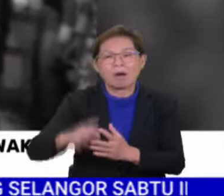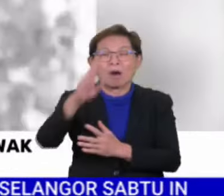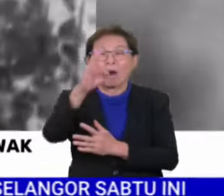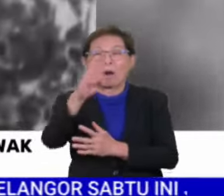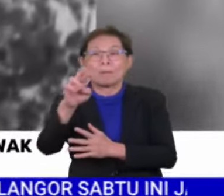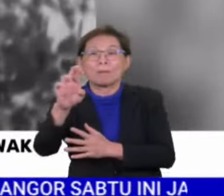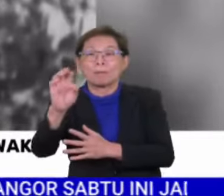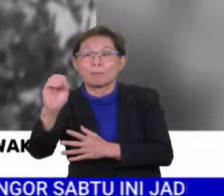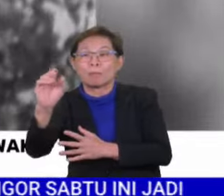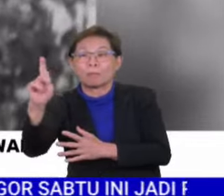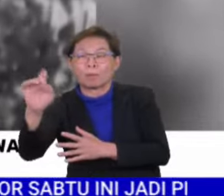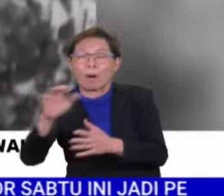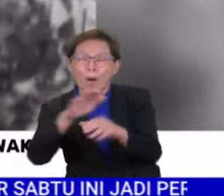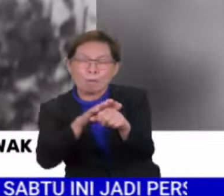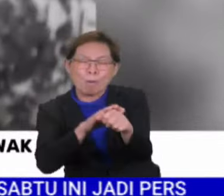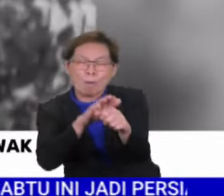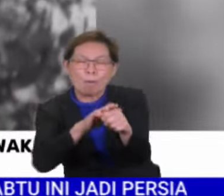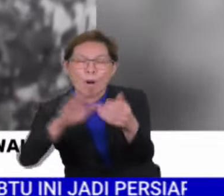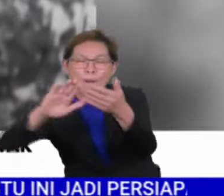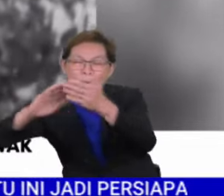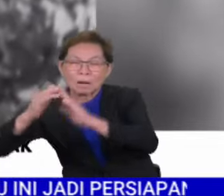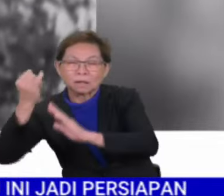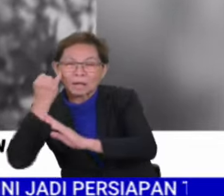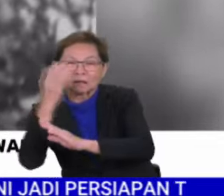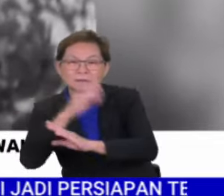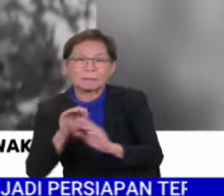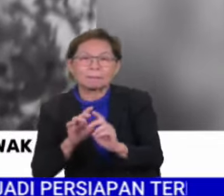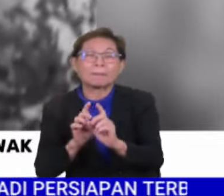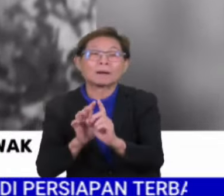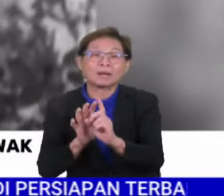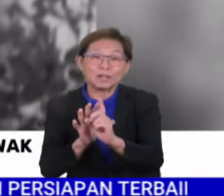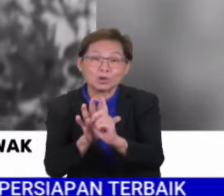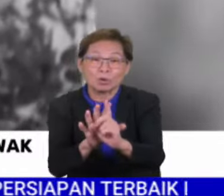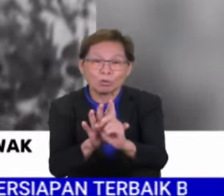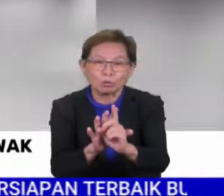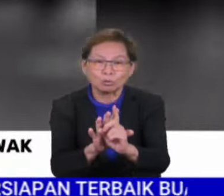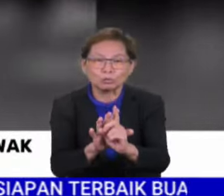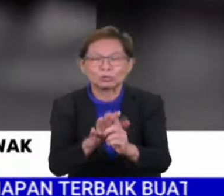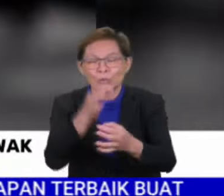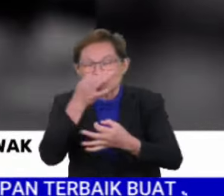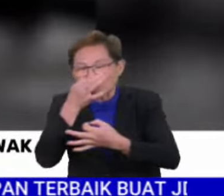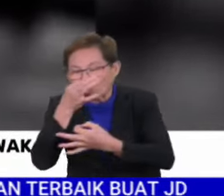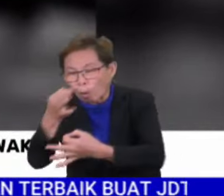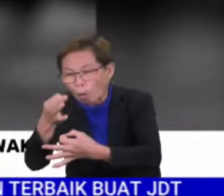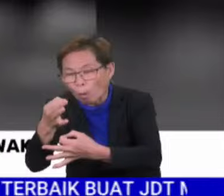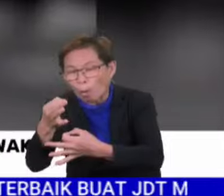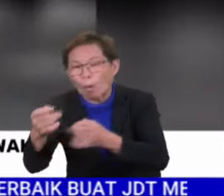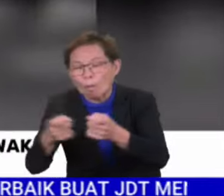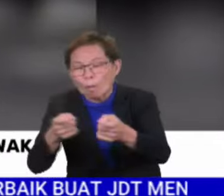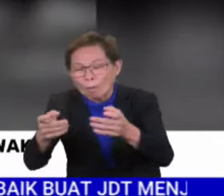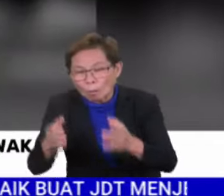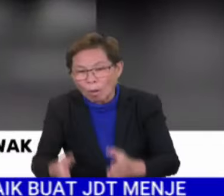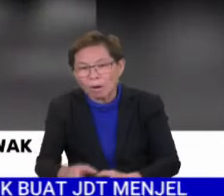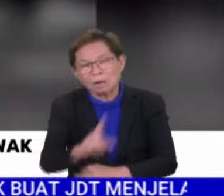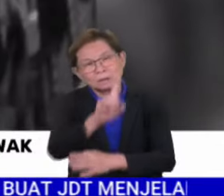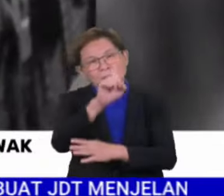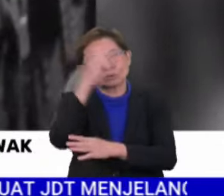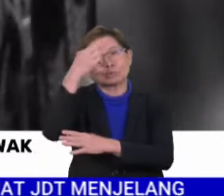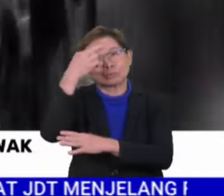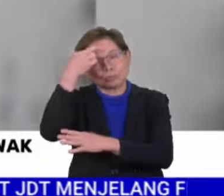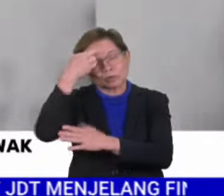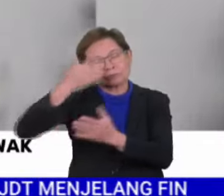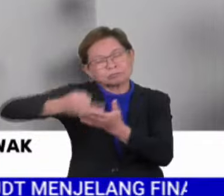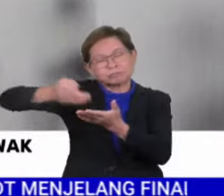memujuk sebahagian masyarakat Iban termasuk beberapa pengikut rentap sendiri untuk tunduk kepada pemerintah juga salah satu